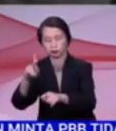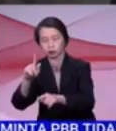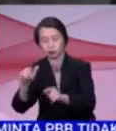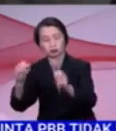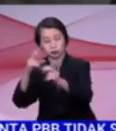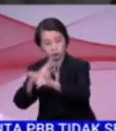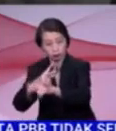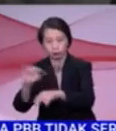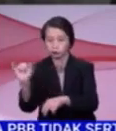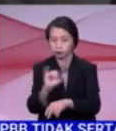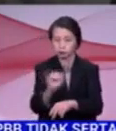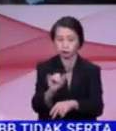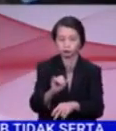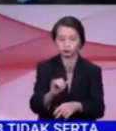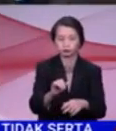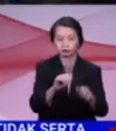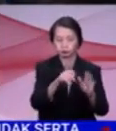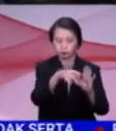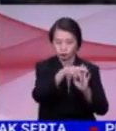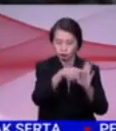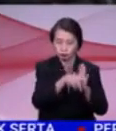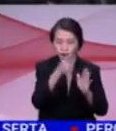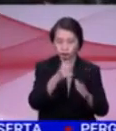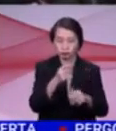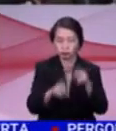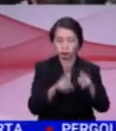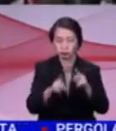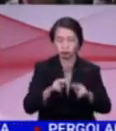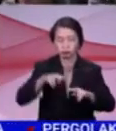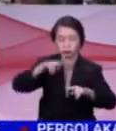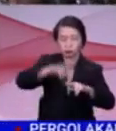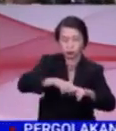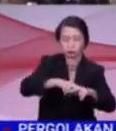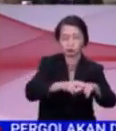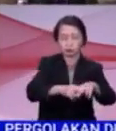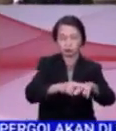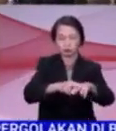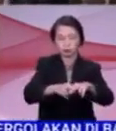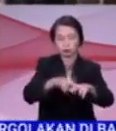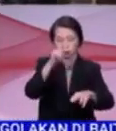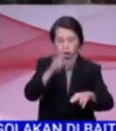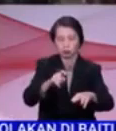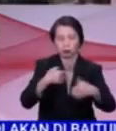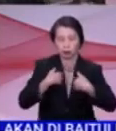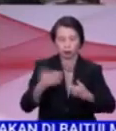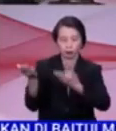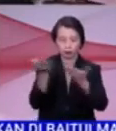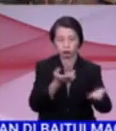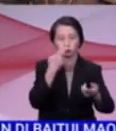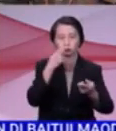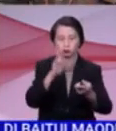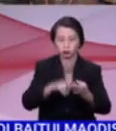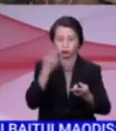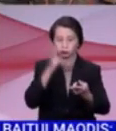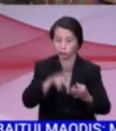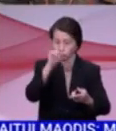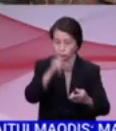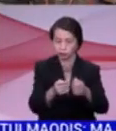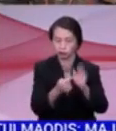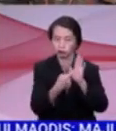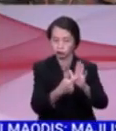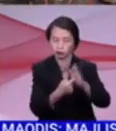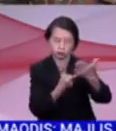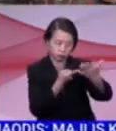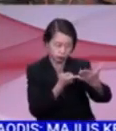mana aturan untuk penumpang menaiki train mestilah membawa dokumen-dokumen